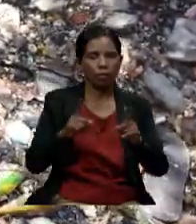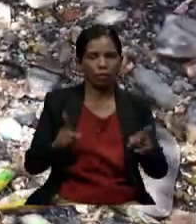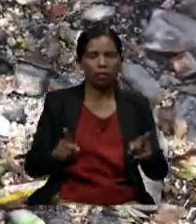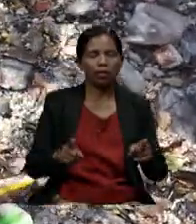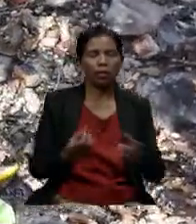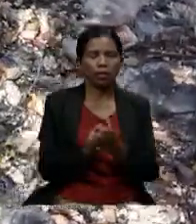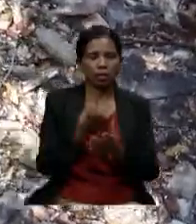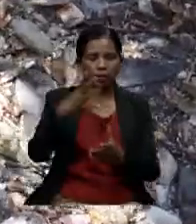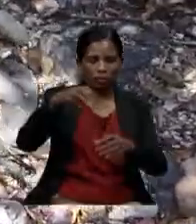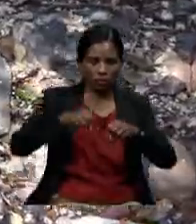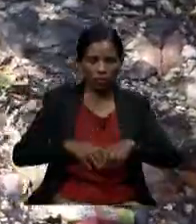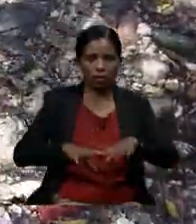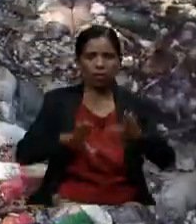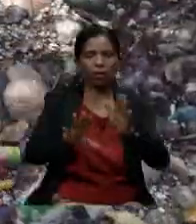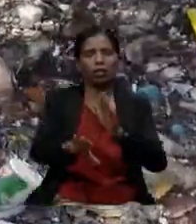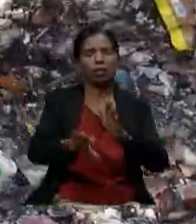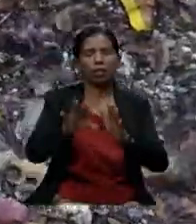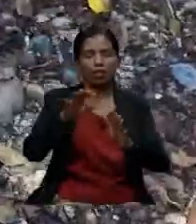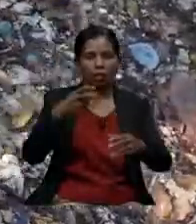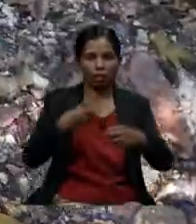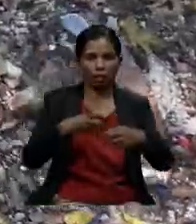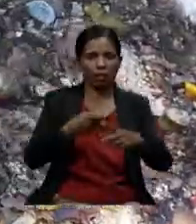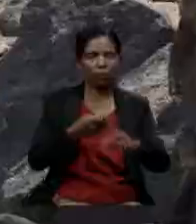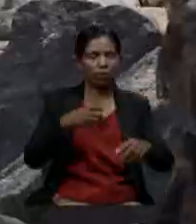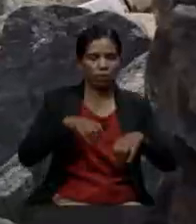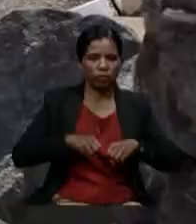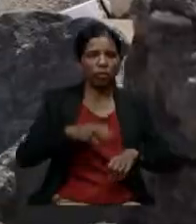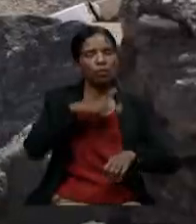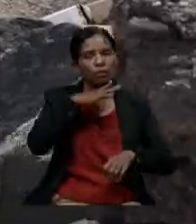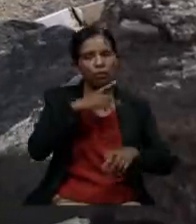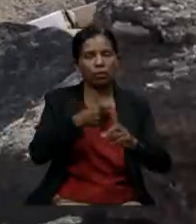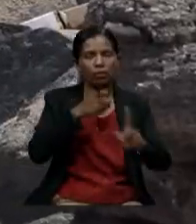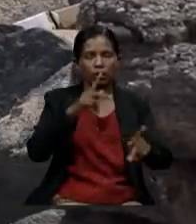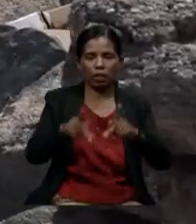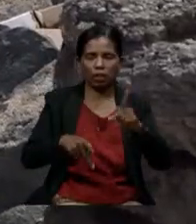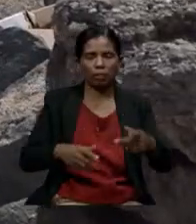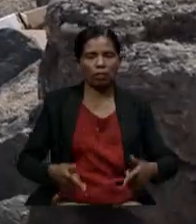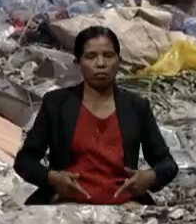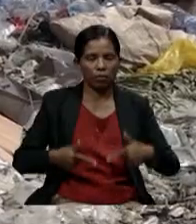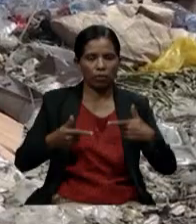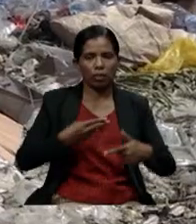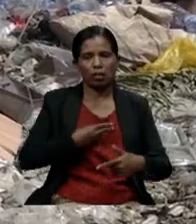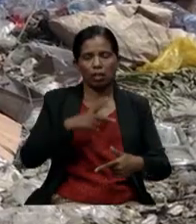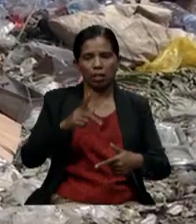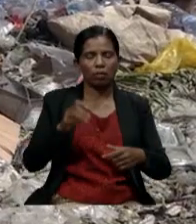soing ya tasi okos ne he tanga miasa husi lisu ne be mai husi ema moris ni hahalo